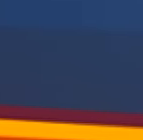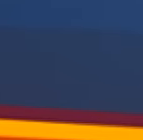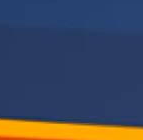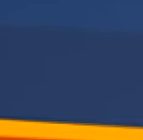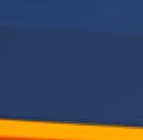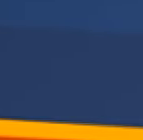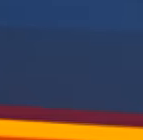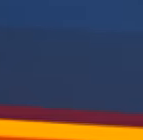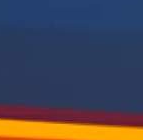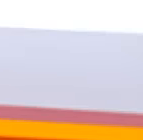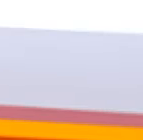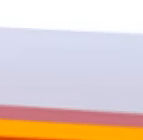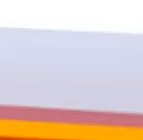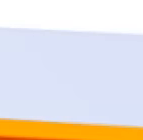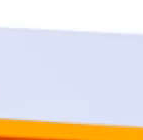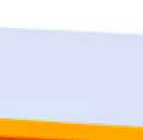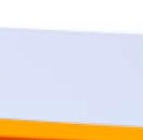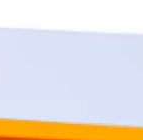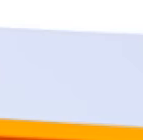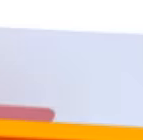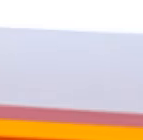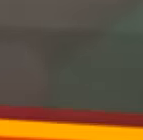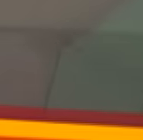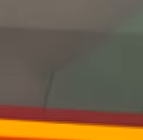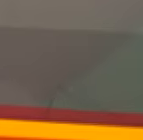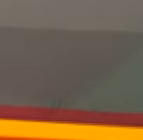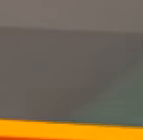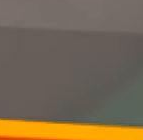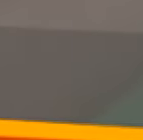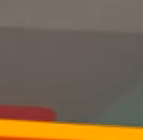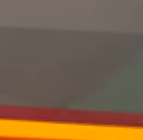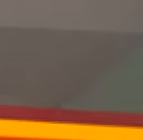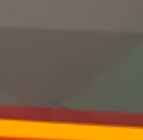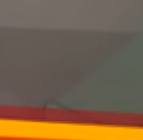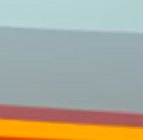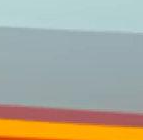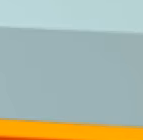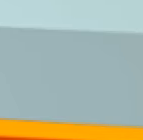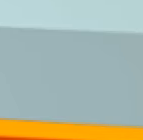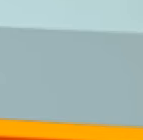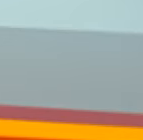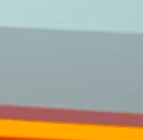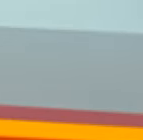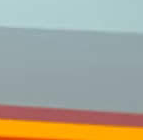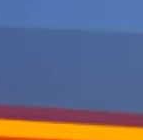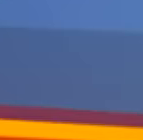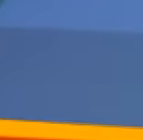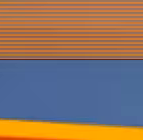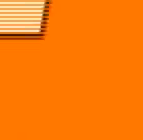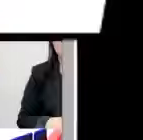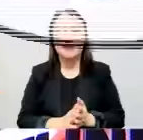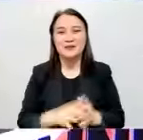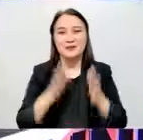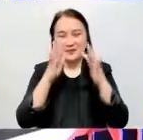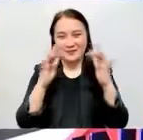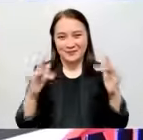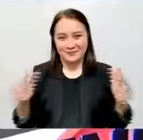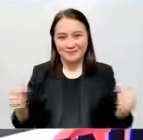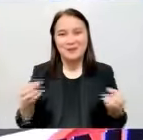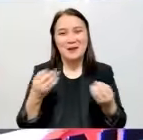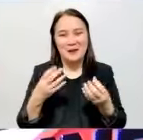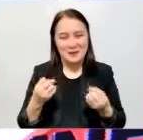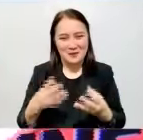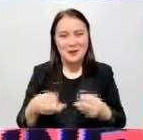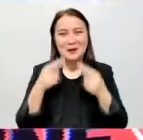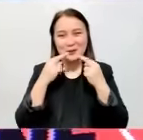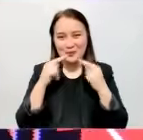pasyalan ngayong weekend, ang 24th Annual International Hot Air Balloon Fiesta. Marami pa kayong mga balitang